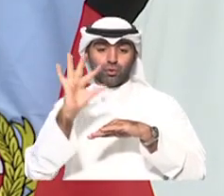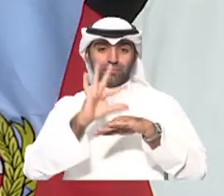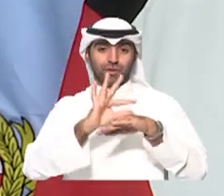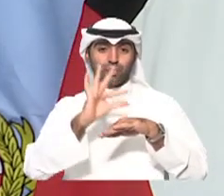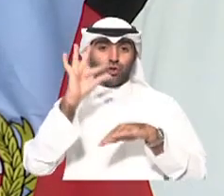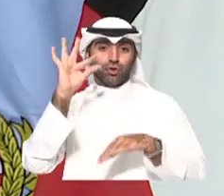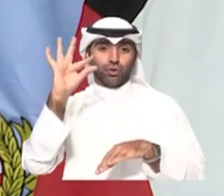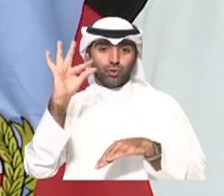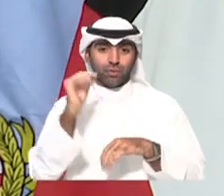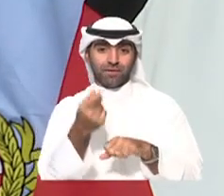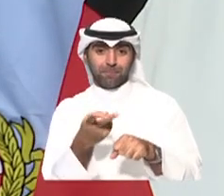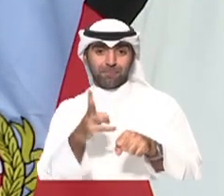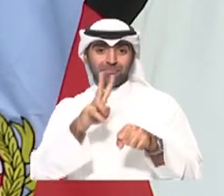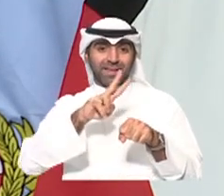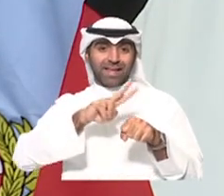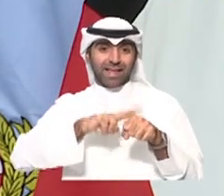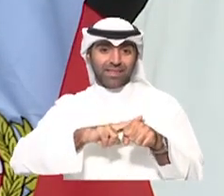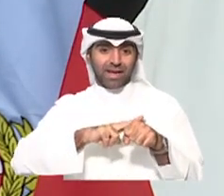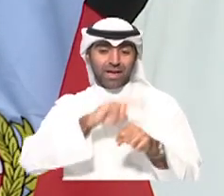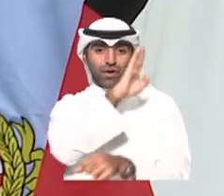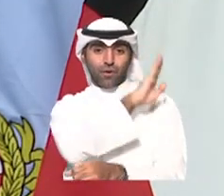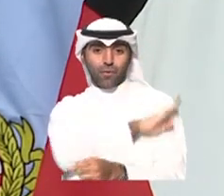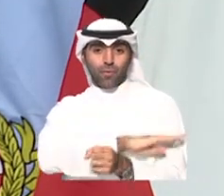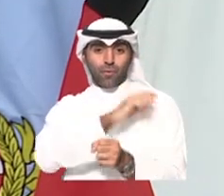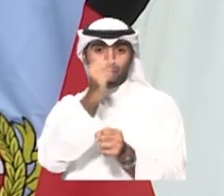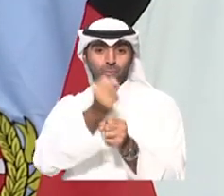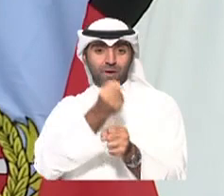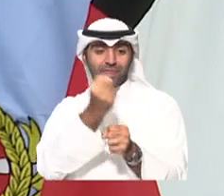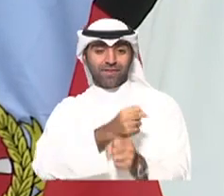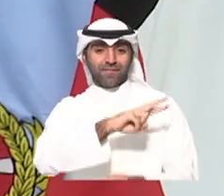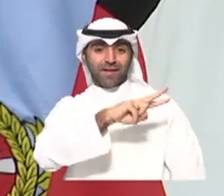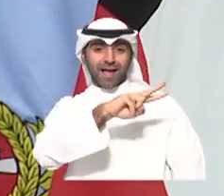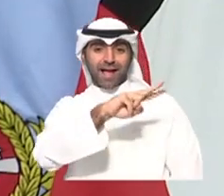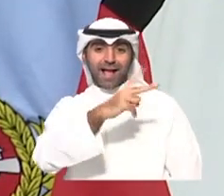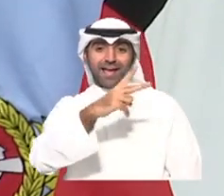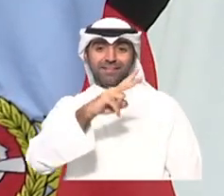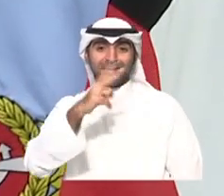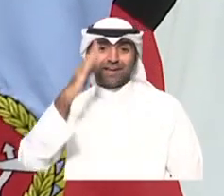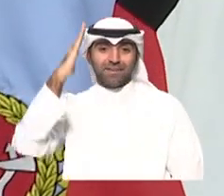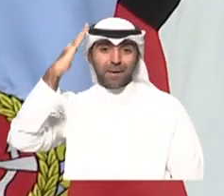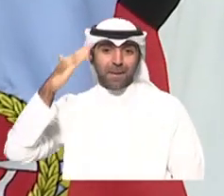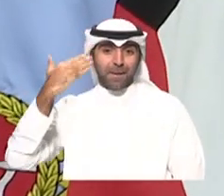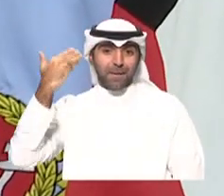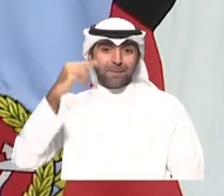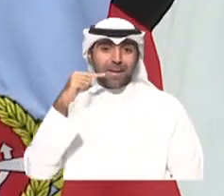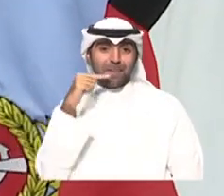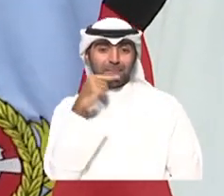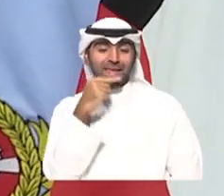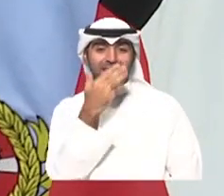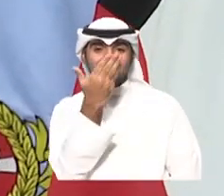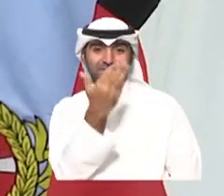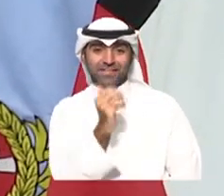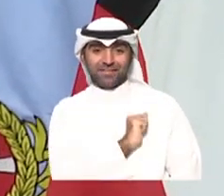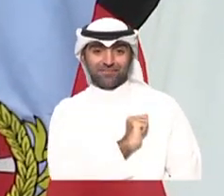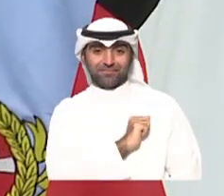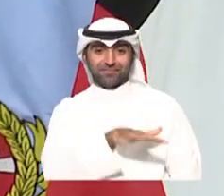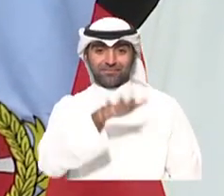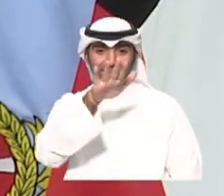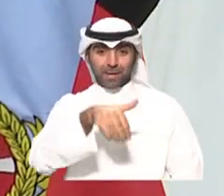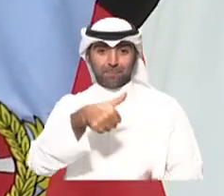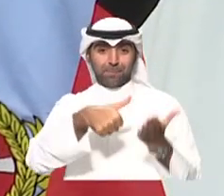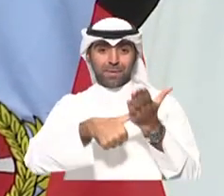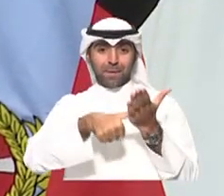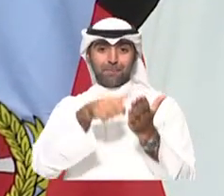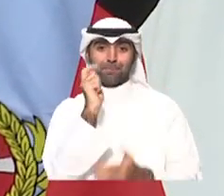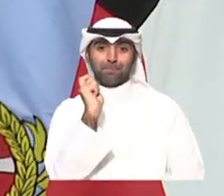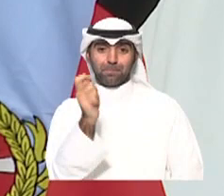التفتيش. بالنسبة للرواتب، يستحق العنصر النسائي العامل في الجيش الكويتي كعسكريات كافة الرواتب والعلاوات